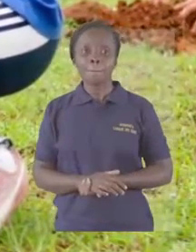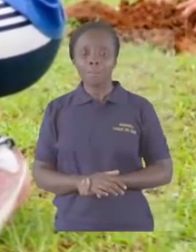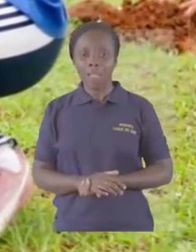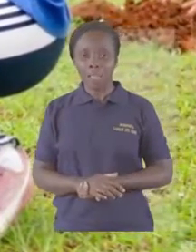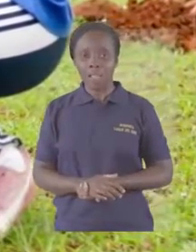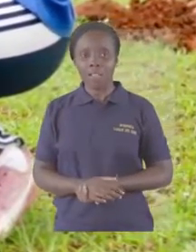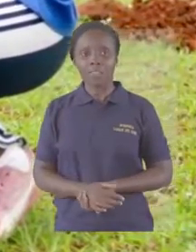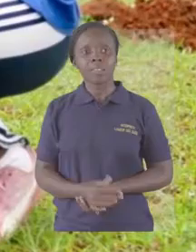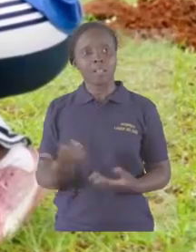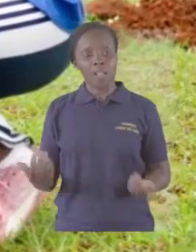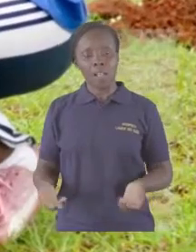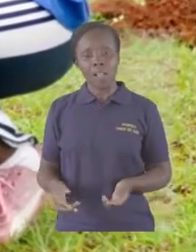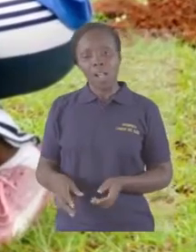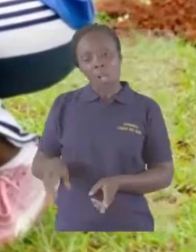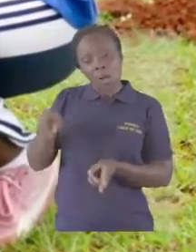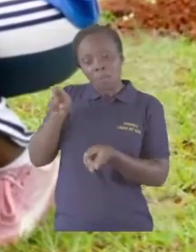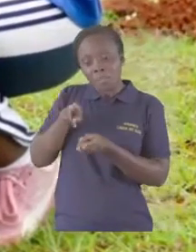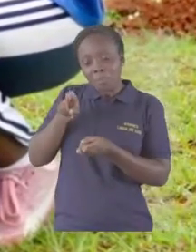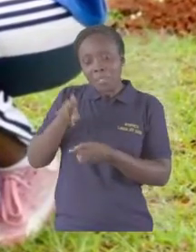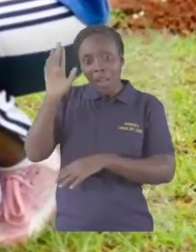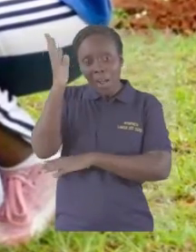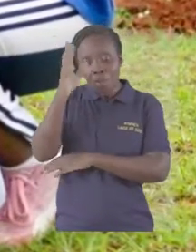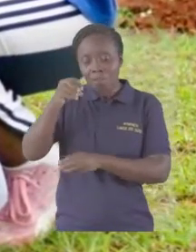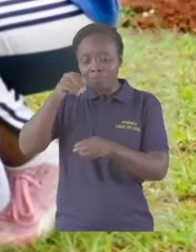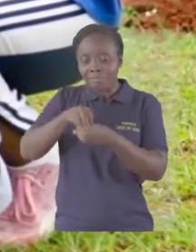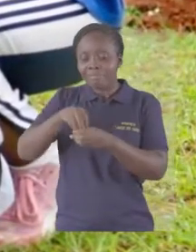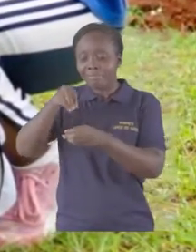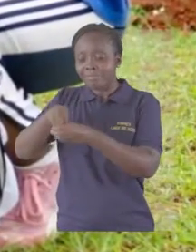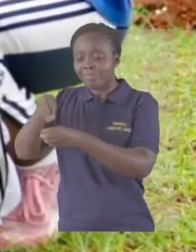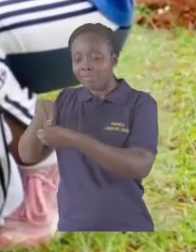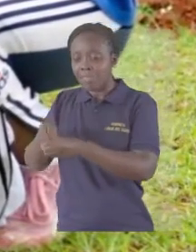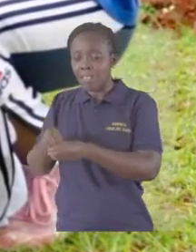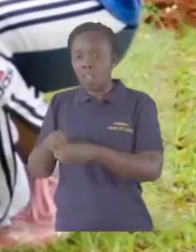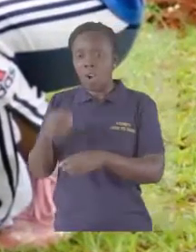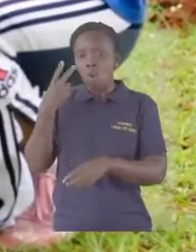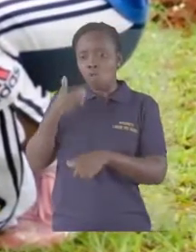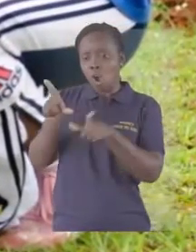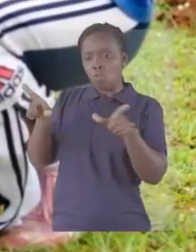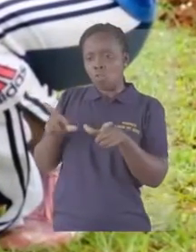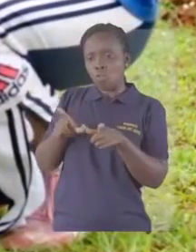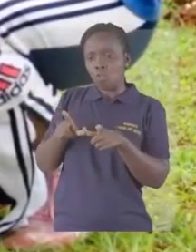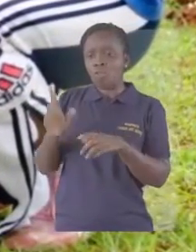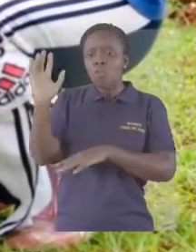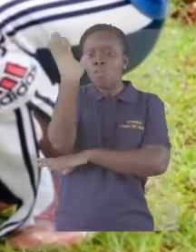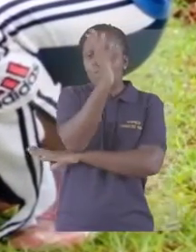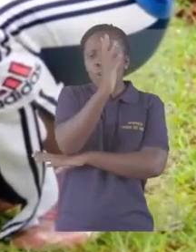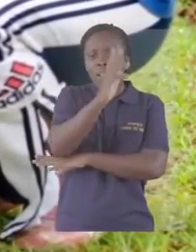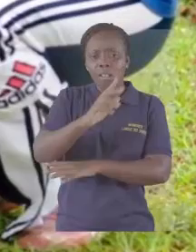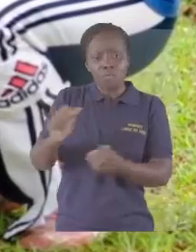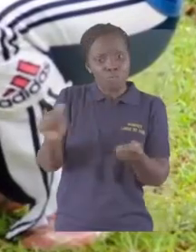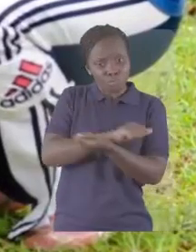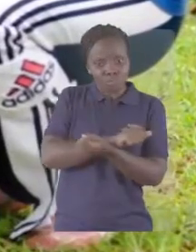consiste à planter des jeunes plants d'arbres là où la forêt commence à